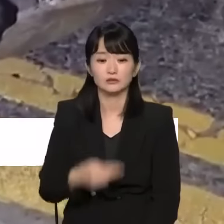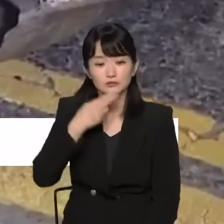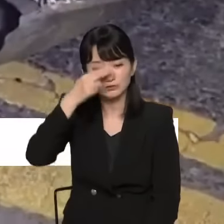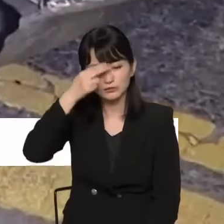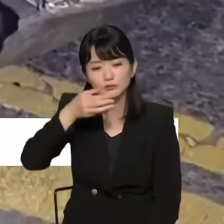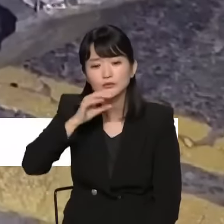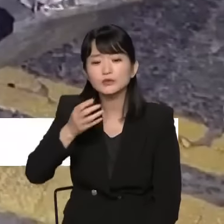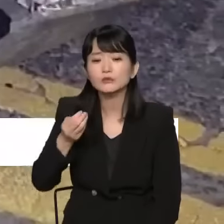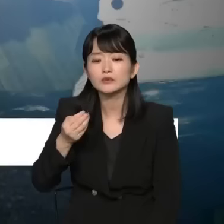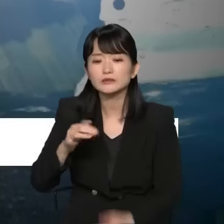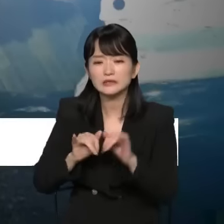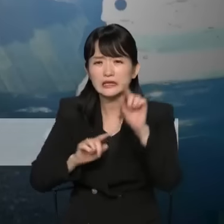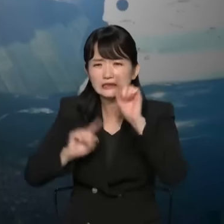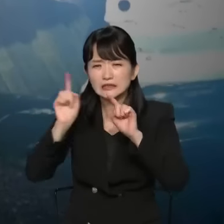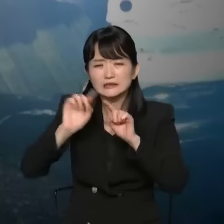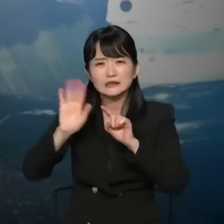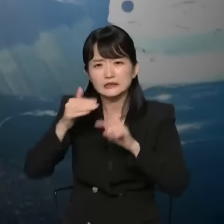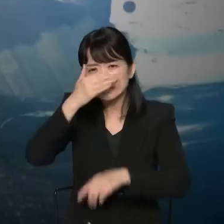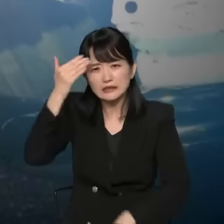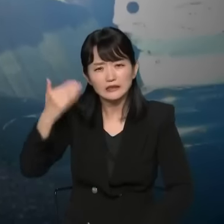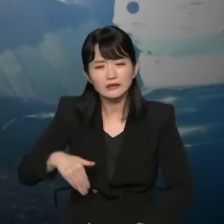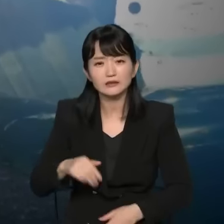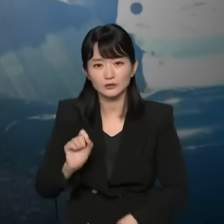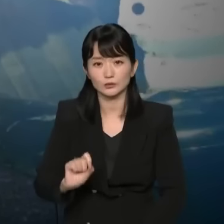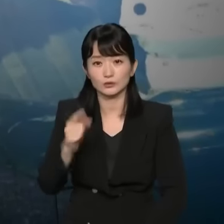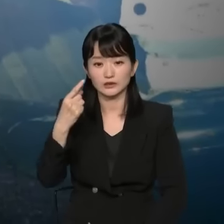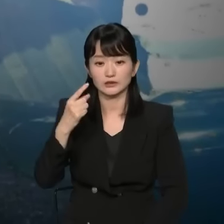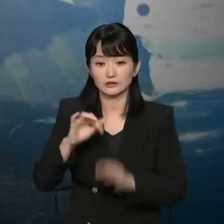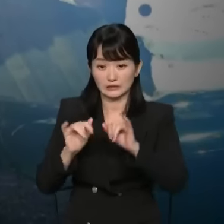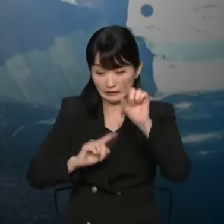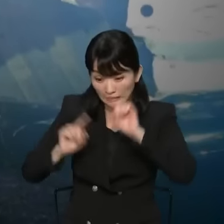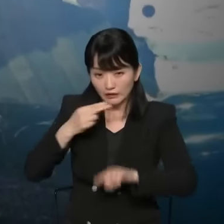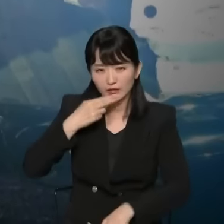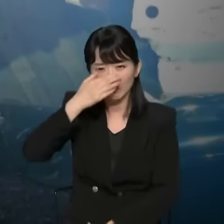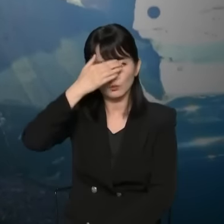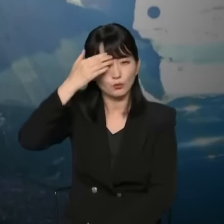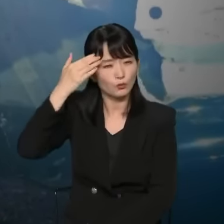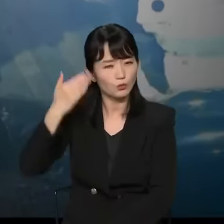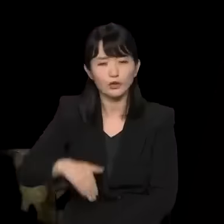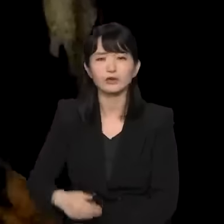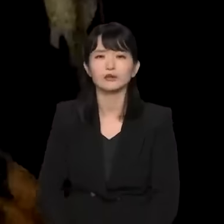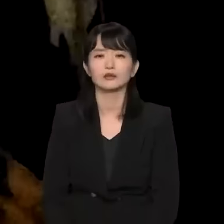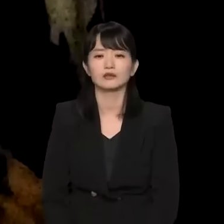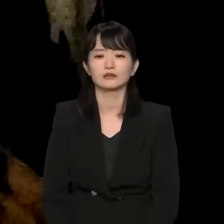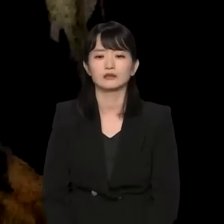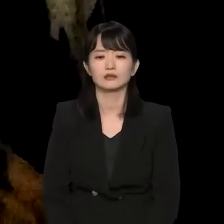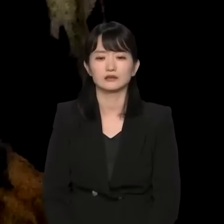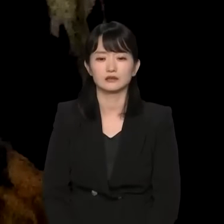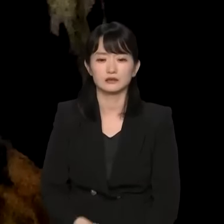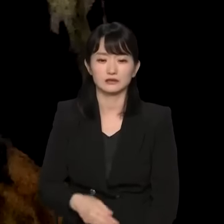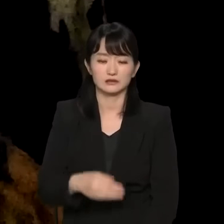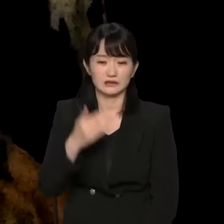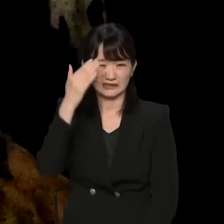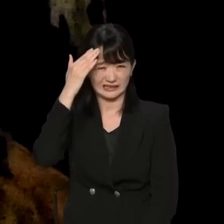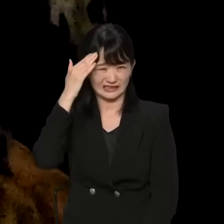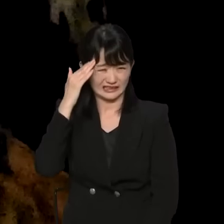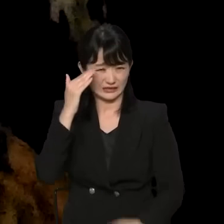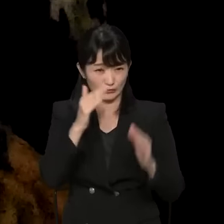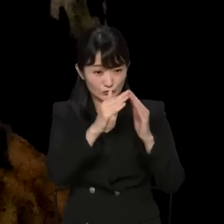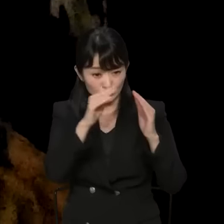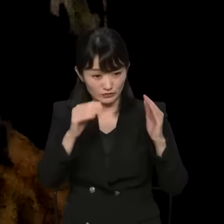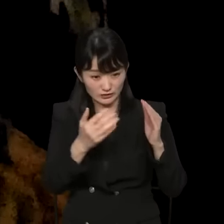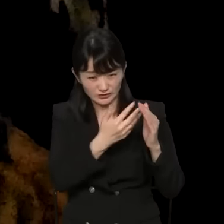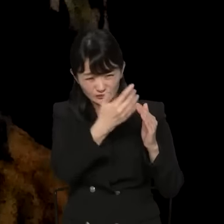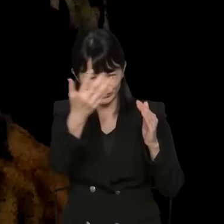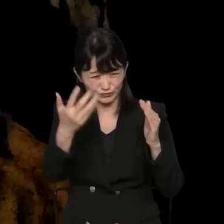사람 안 치던 게 다행이죠. 다행히 이 사고로 크게 다친 사람은 없었습니다. 시커멓게 그을린 주택 내부에